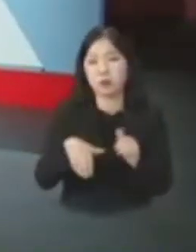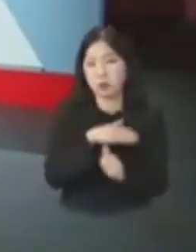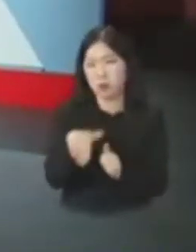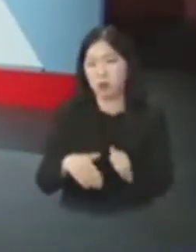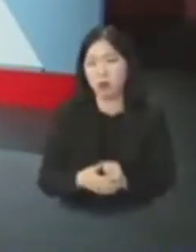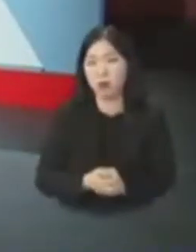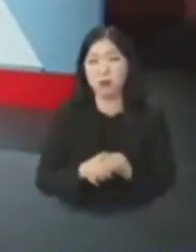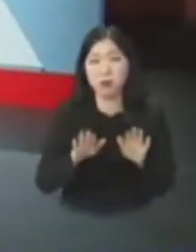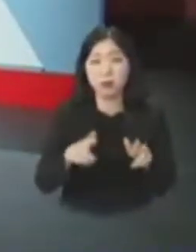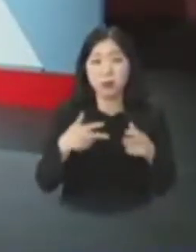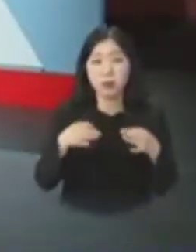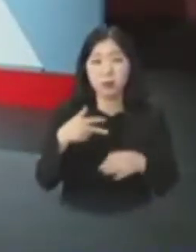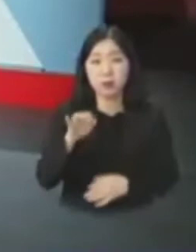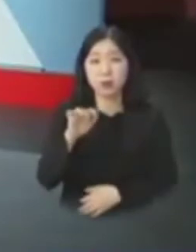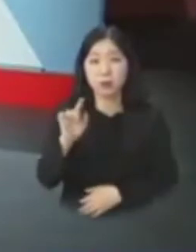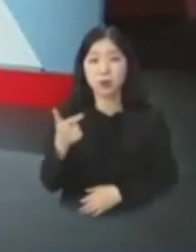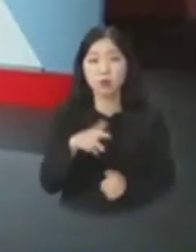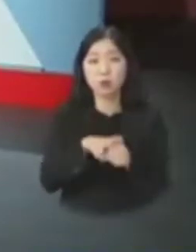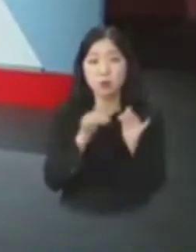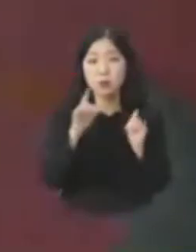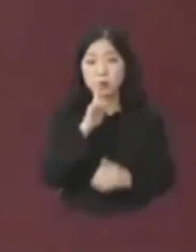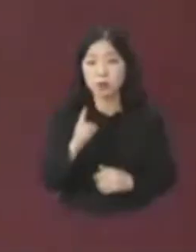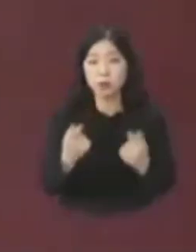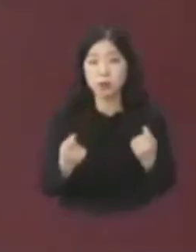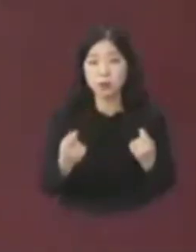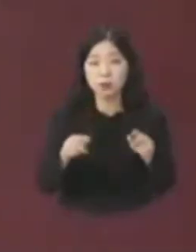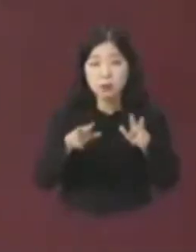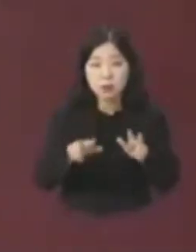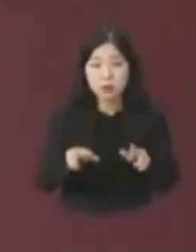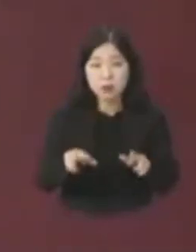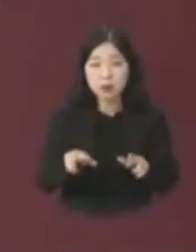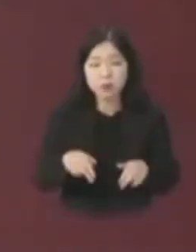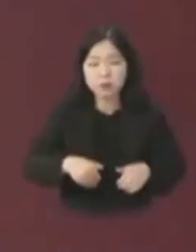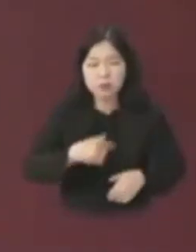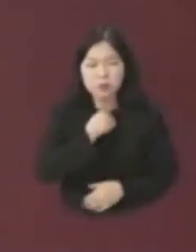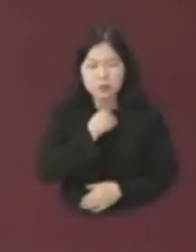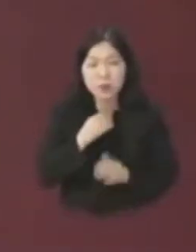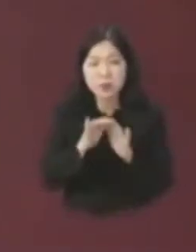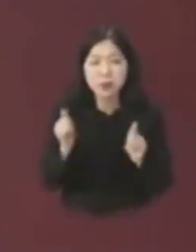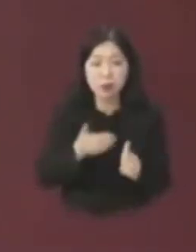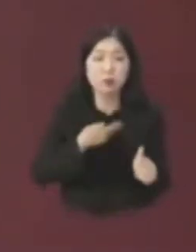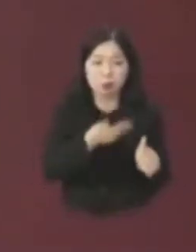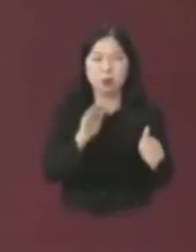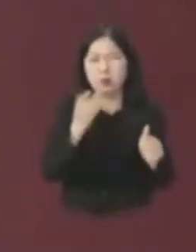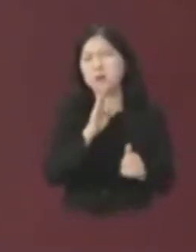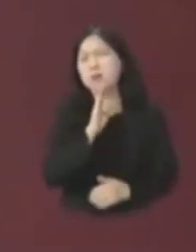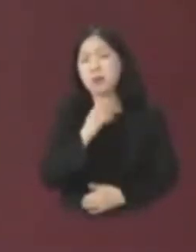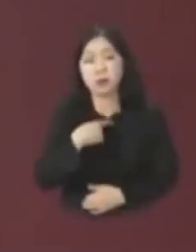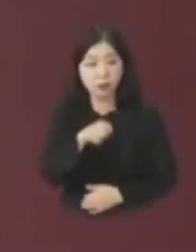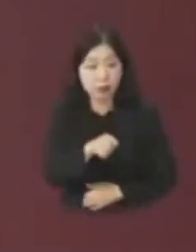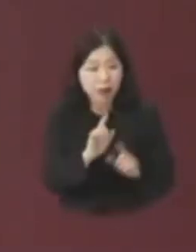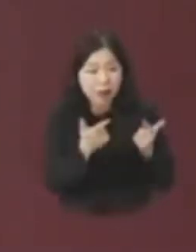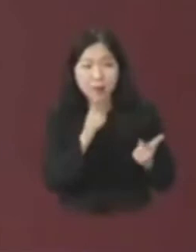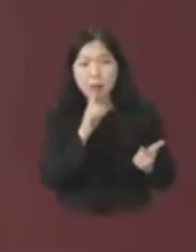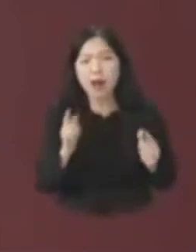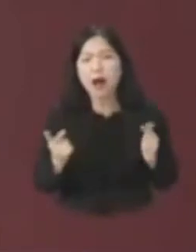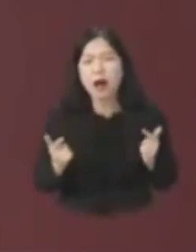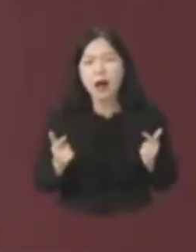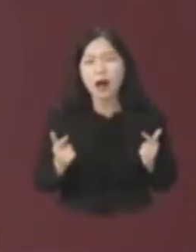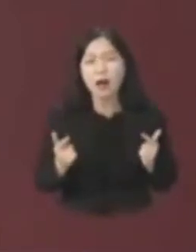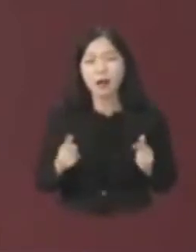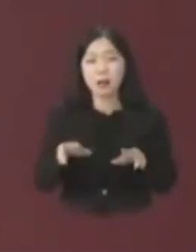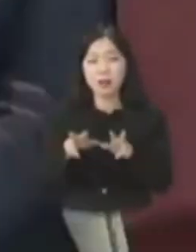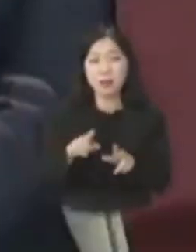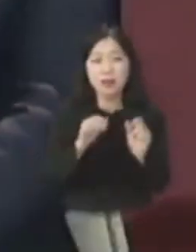지금 김재현 후보께서 말씀하신 대로 당장 목마른 사람한테 물 주는 게 맞습니다. 제가 그걸 부인하는 게 아니고 그거는